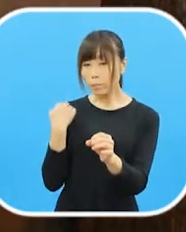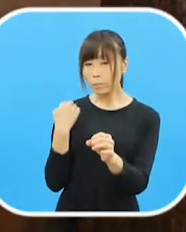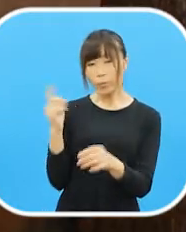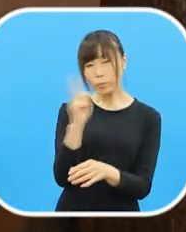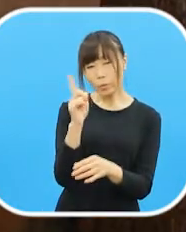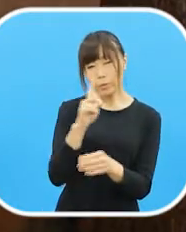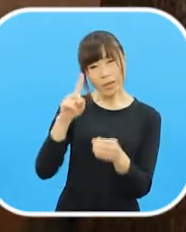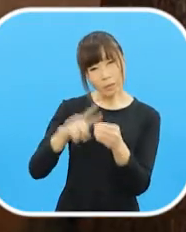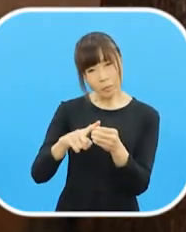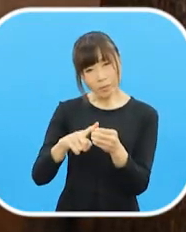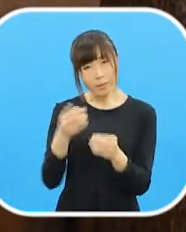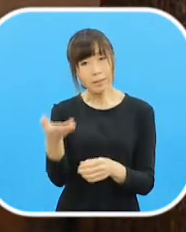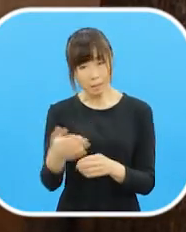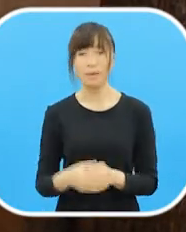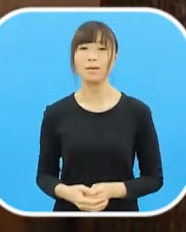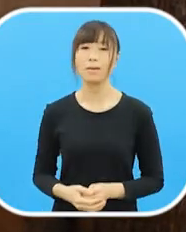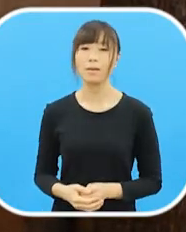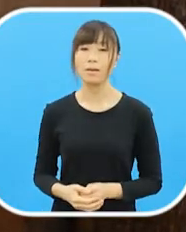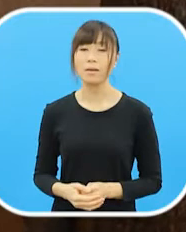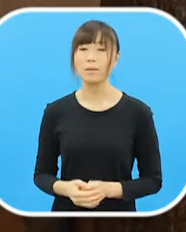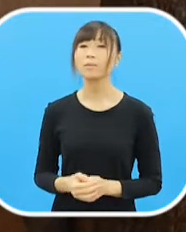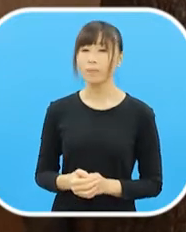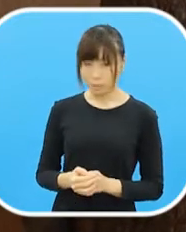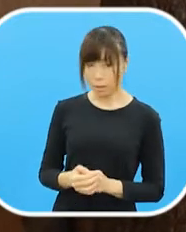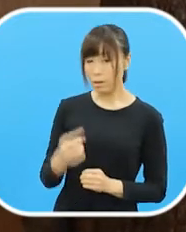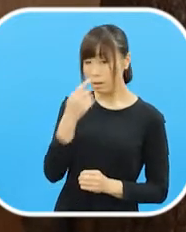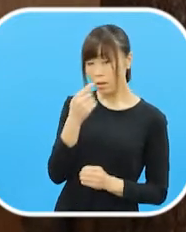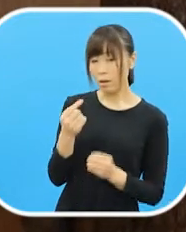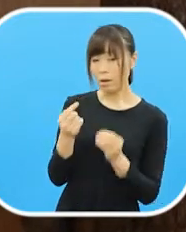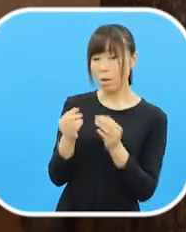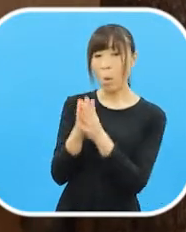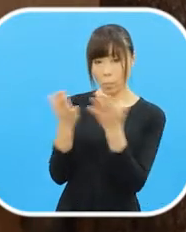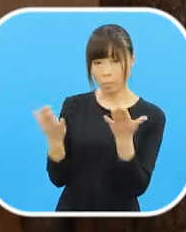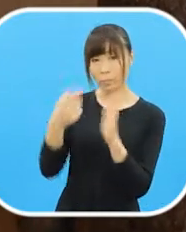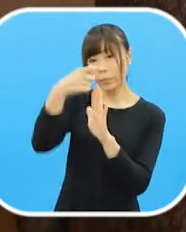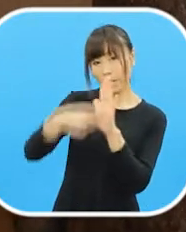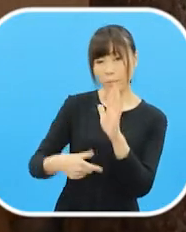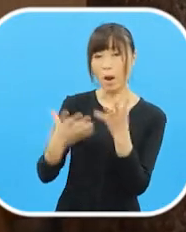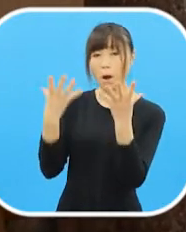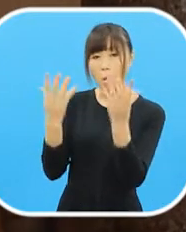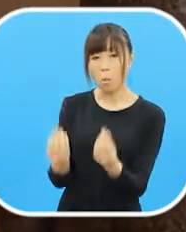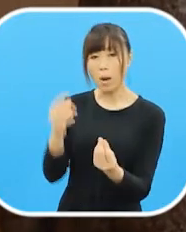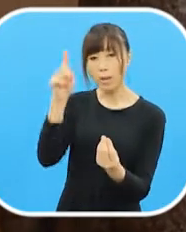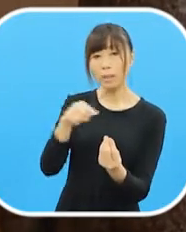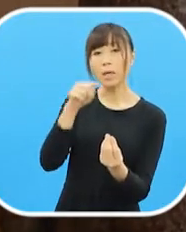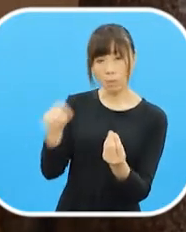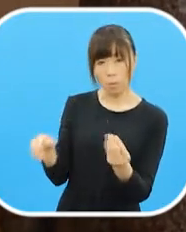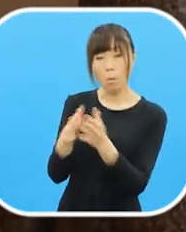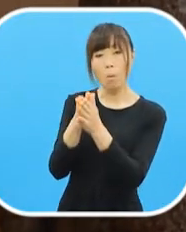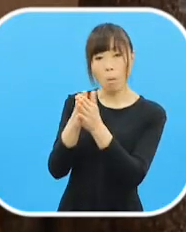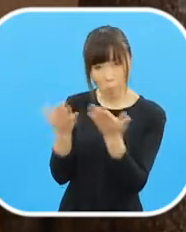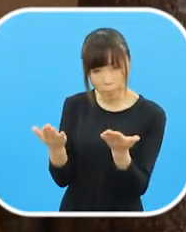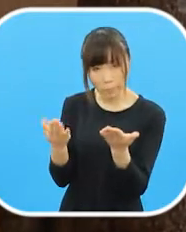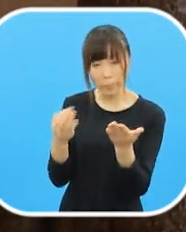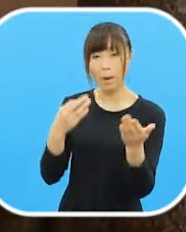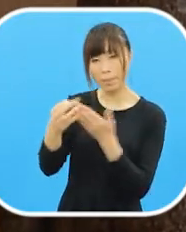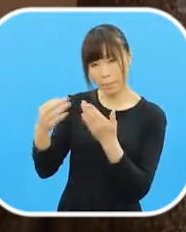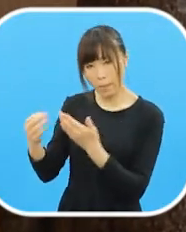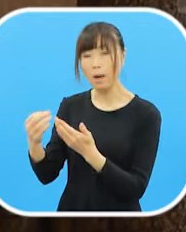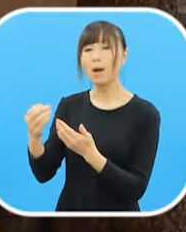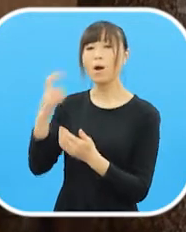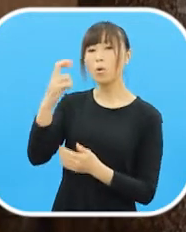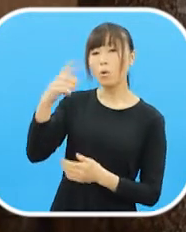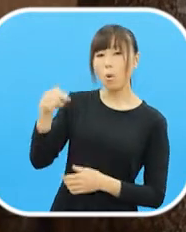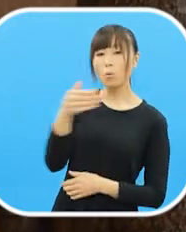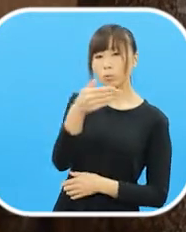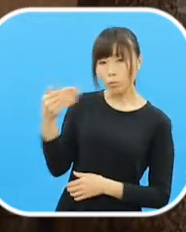したか。 そうですね、終わった人という小説が、ロングセラーになりまして、でそれによって、うん、なんとなくこれ